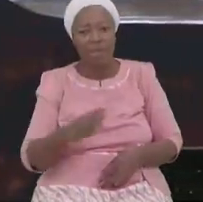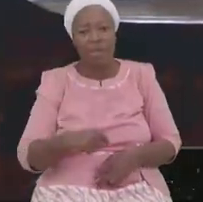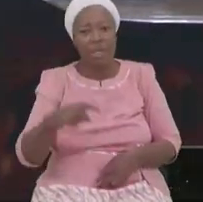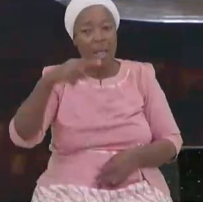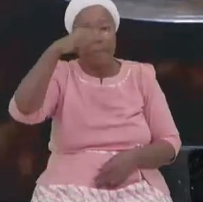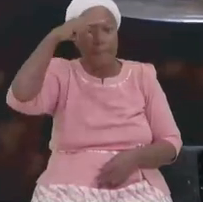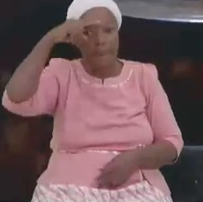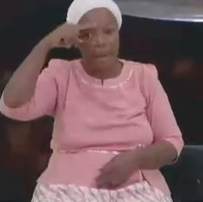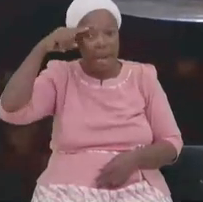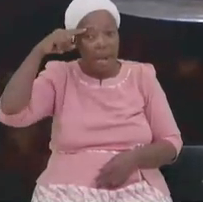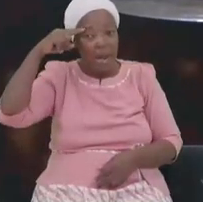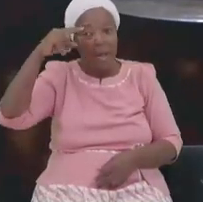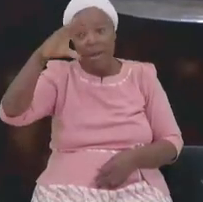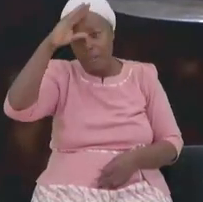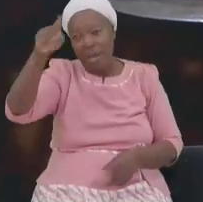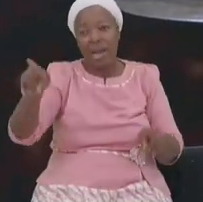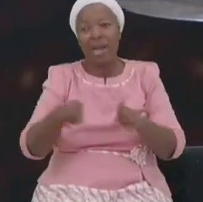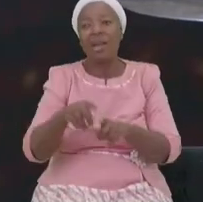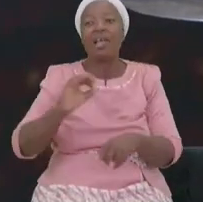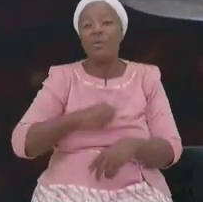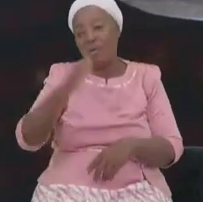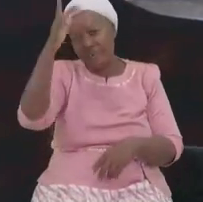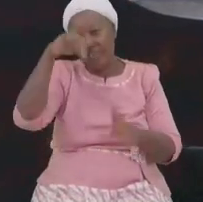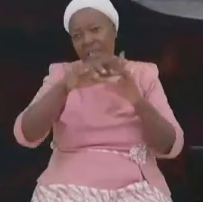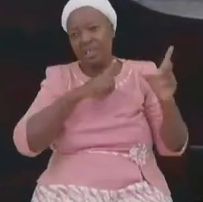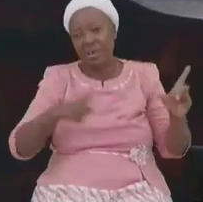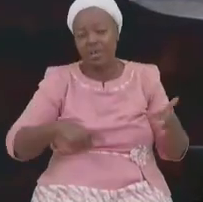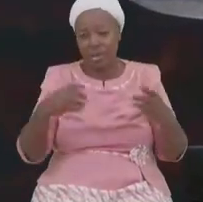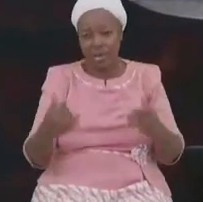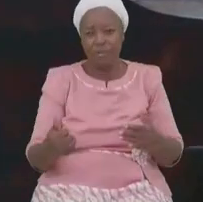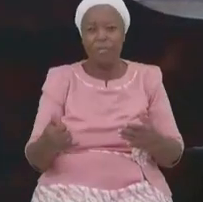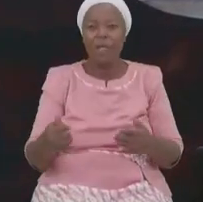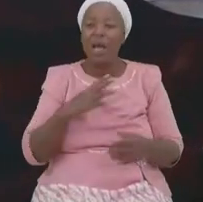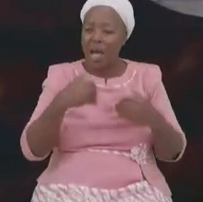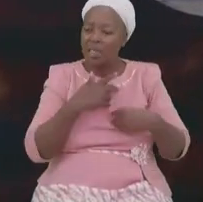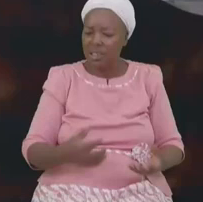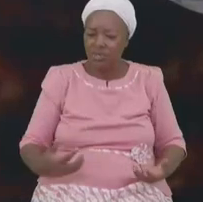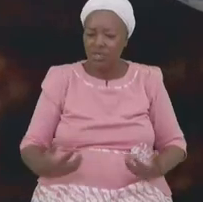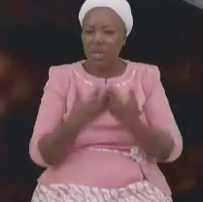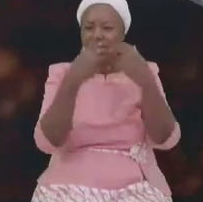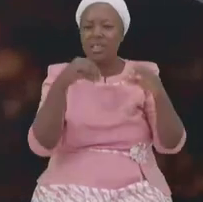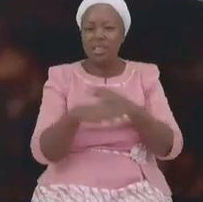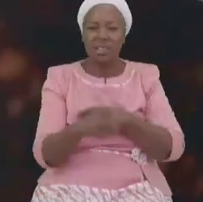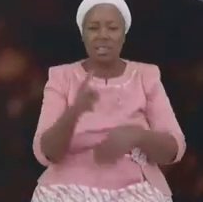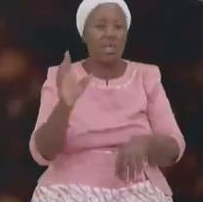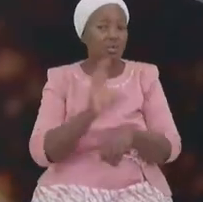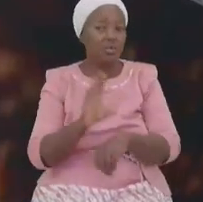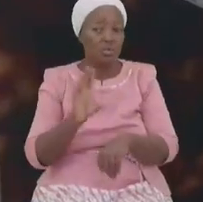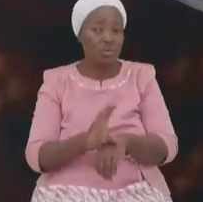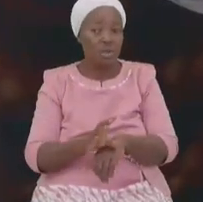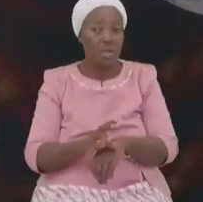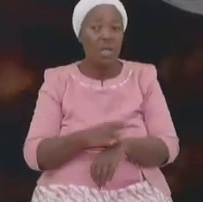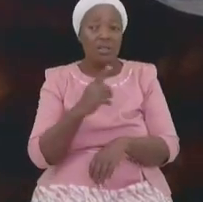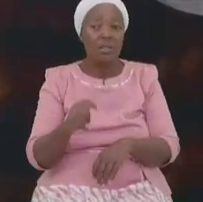un Africain comme moi, il avait un défi dans leur église. Il y avait deux